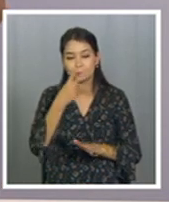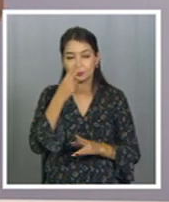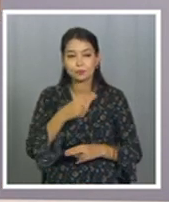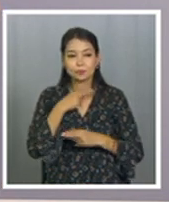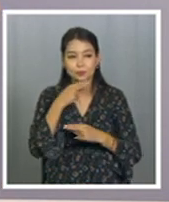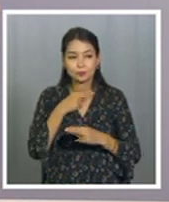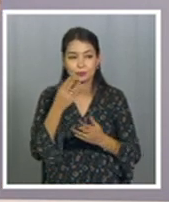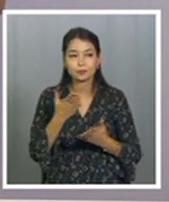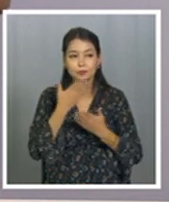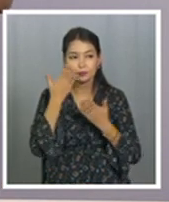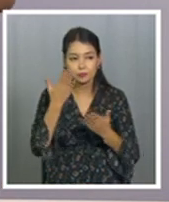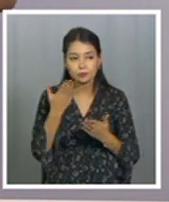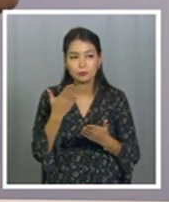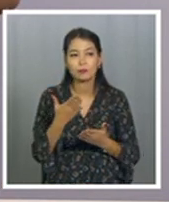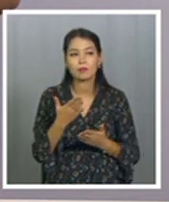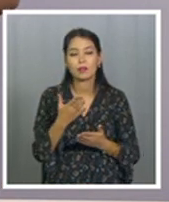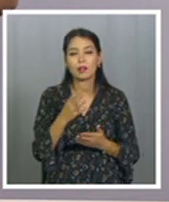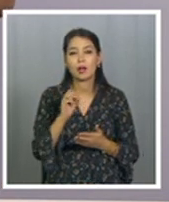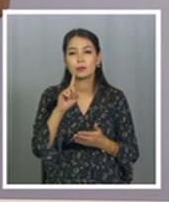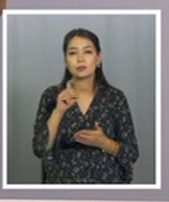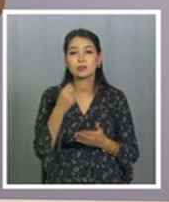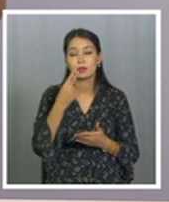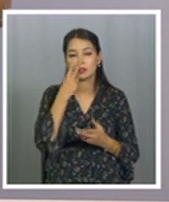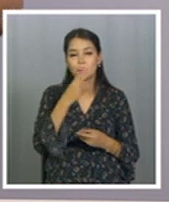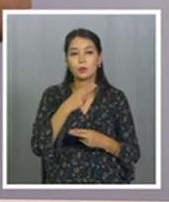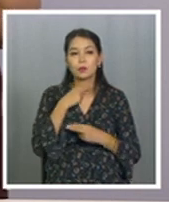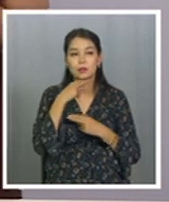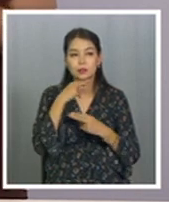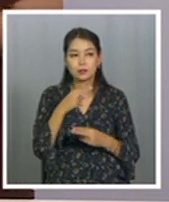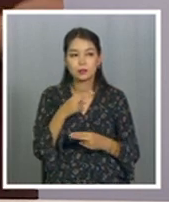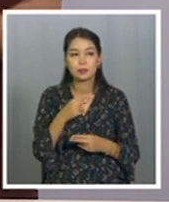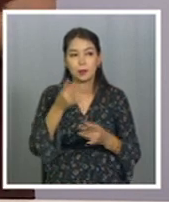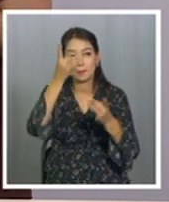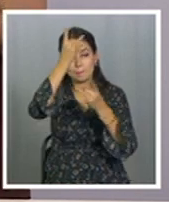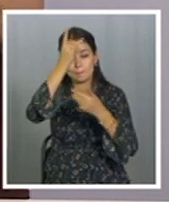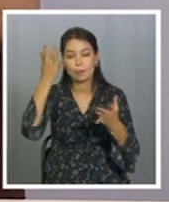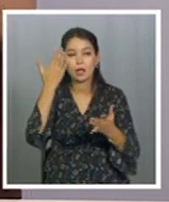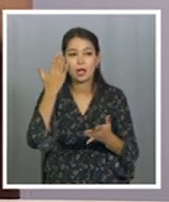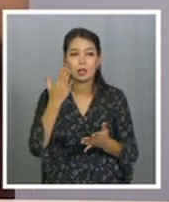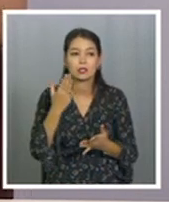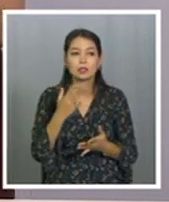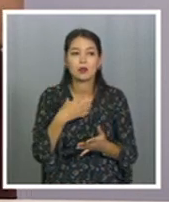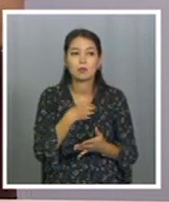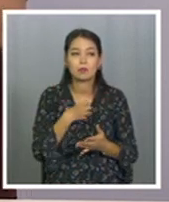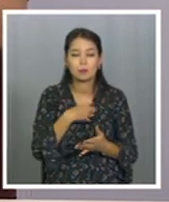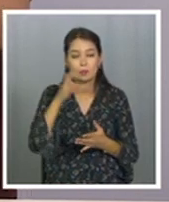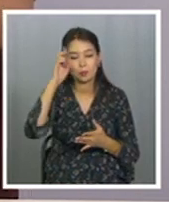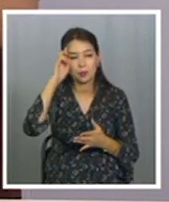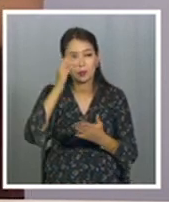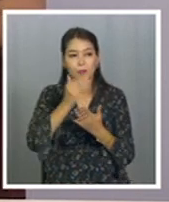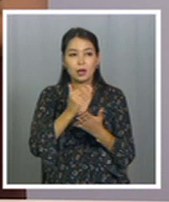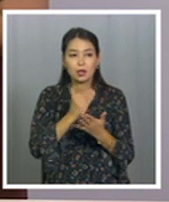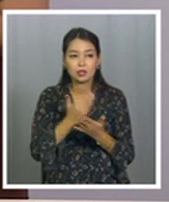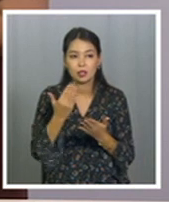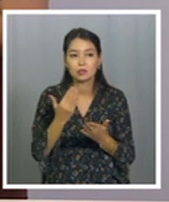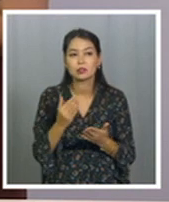оқып, абзацтарға бөліңіздер. Мәдени мұра мемлекеттік бағдарламасы рухани және білім беру